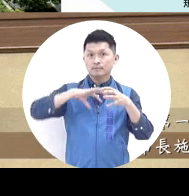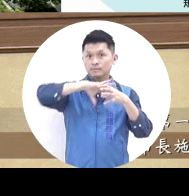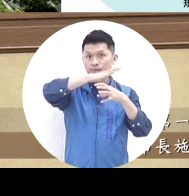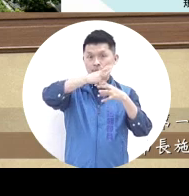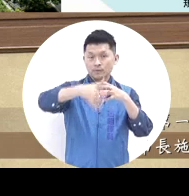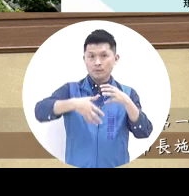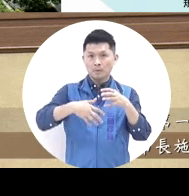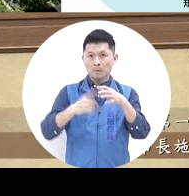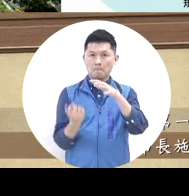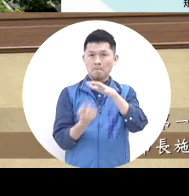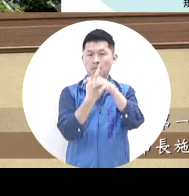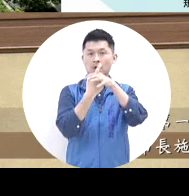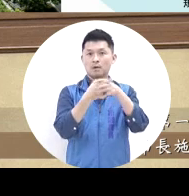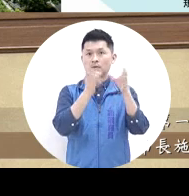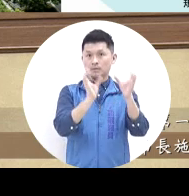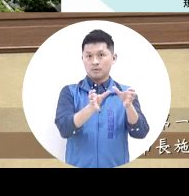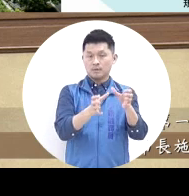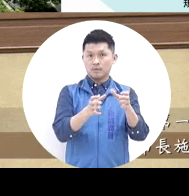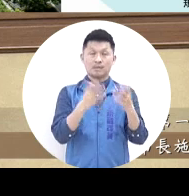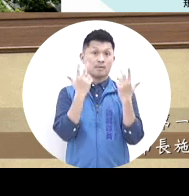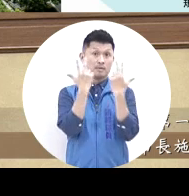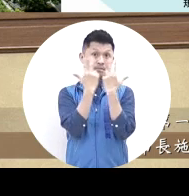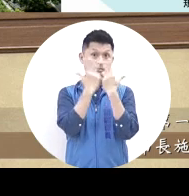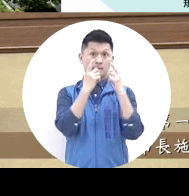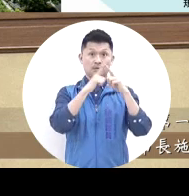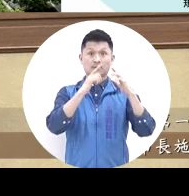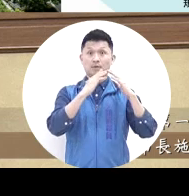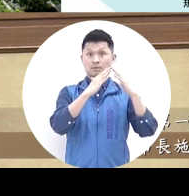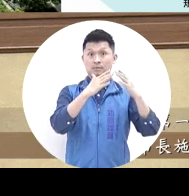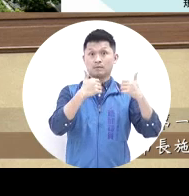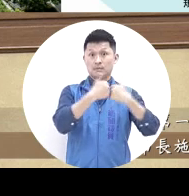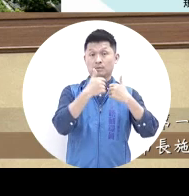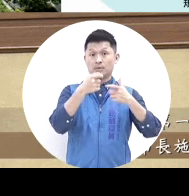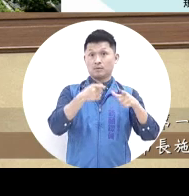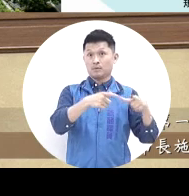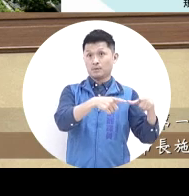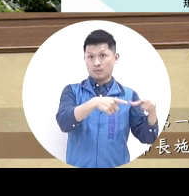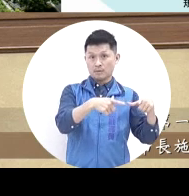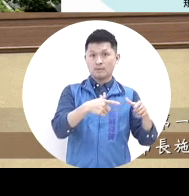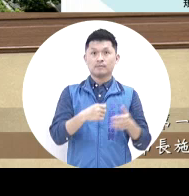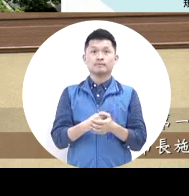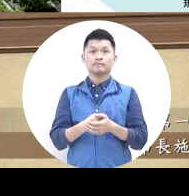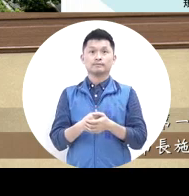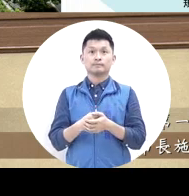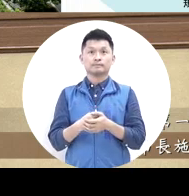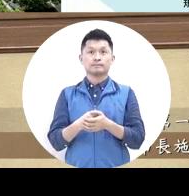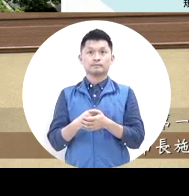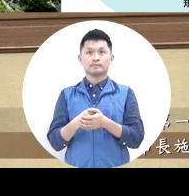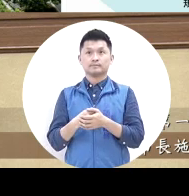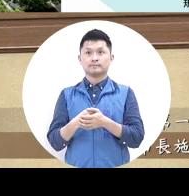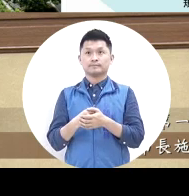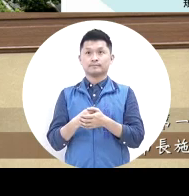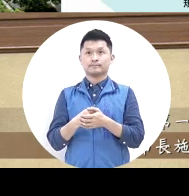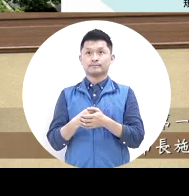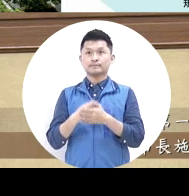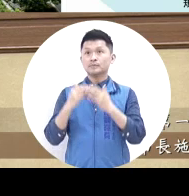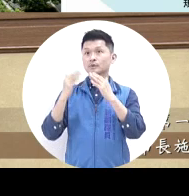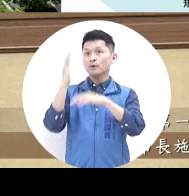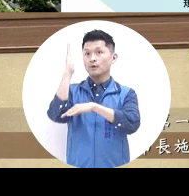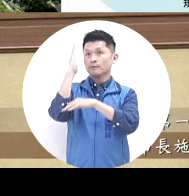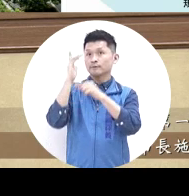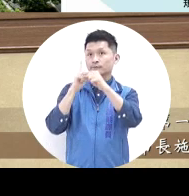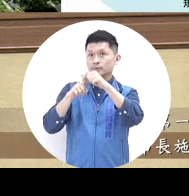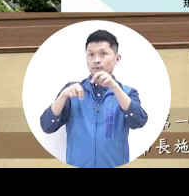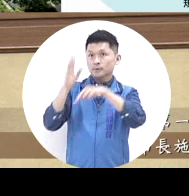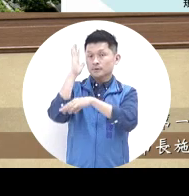奖，像新北大都会公园以及府中行政园区都得到我们全球卓越